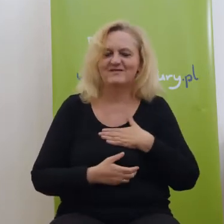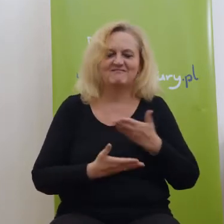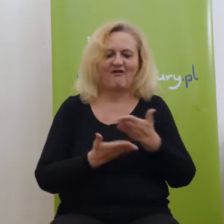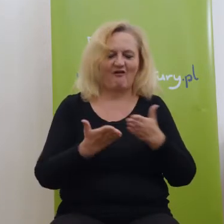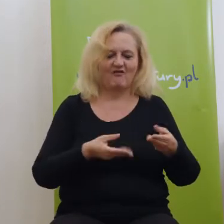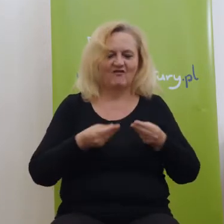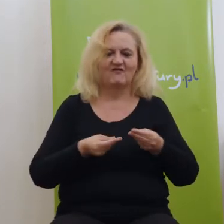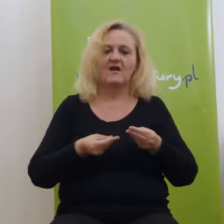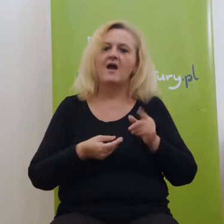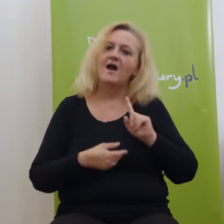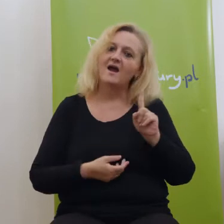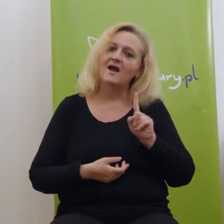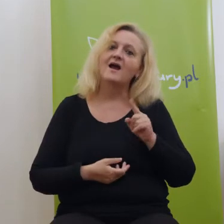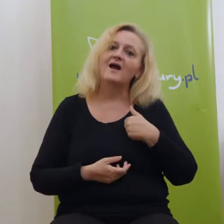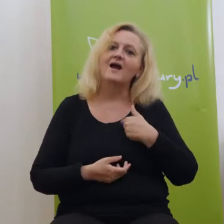kiedy nie musimy nic z niej...